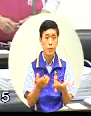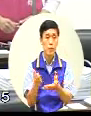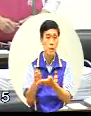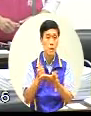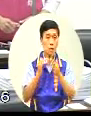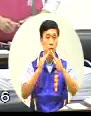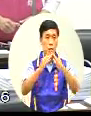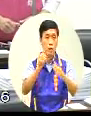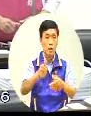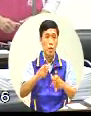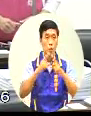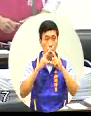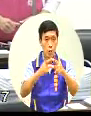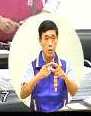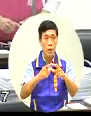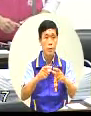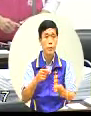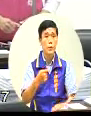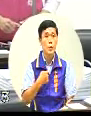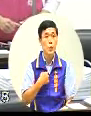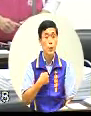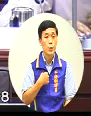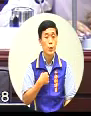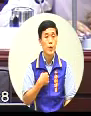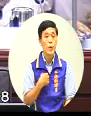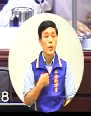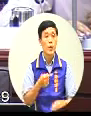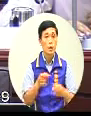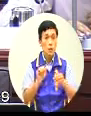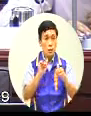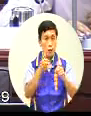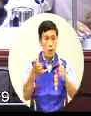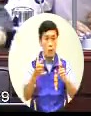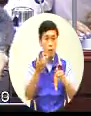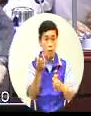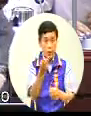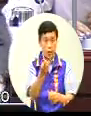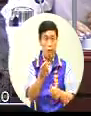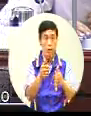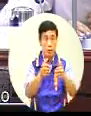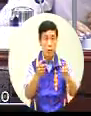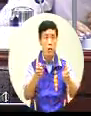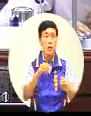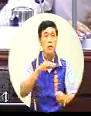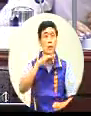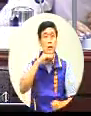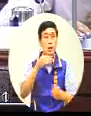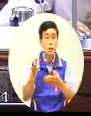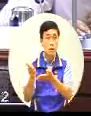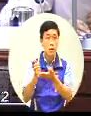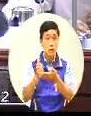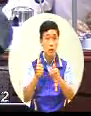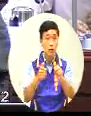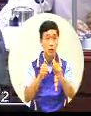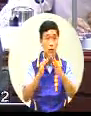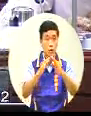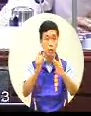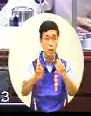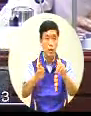回答。 谢谢，我谢谢两位议员。等一下，吴洪某副市长再补